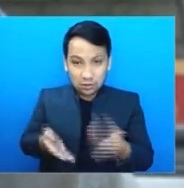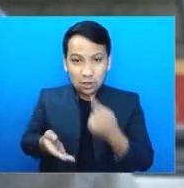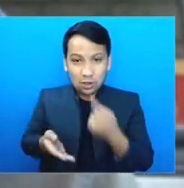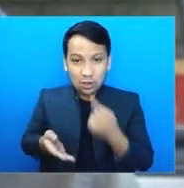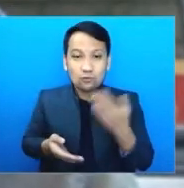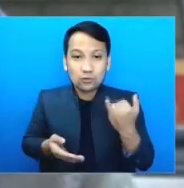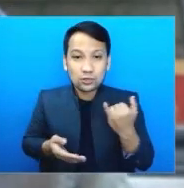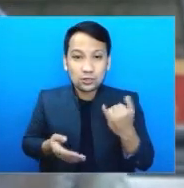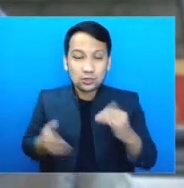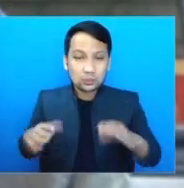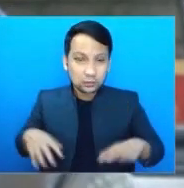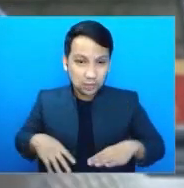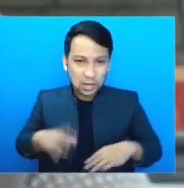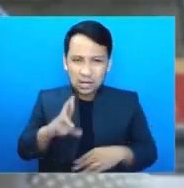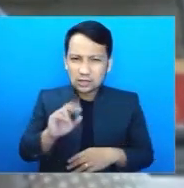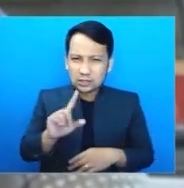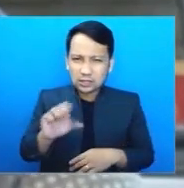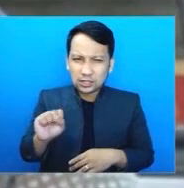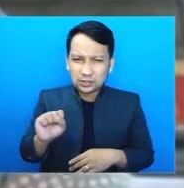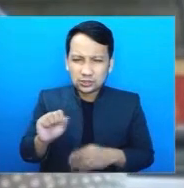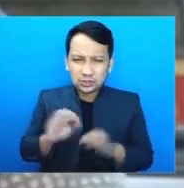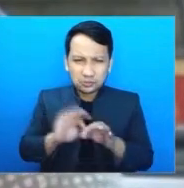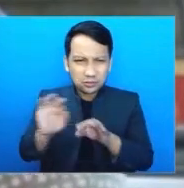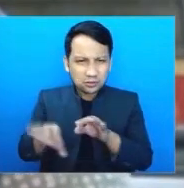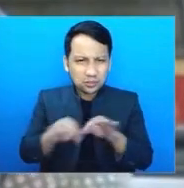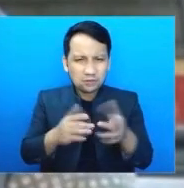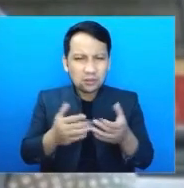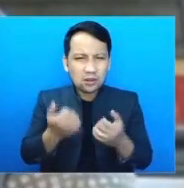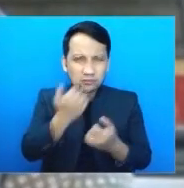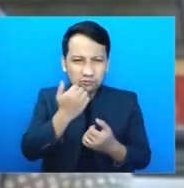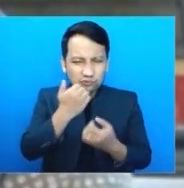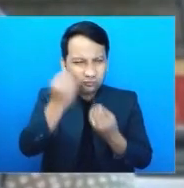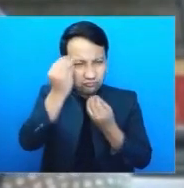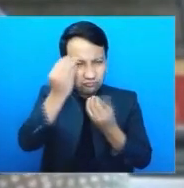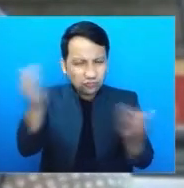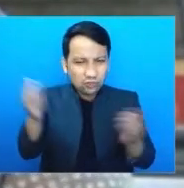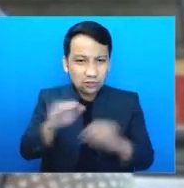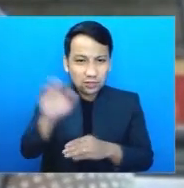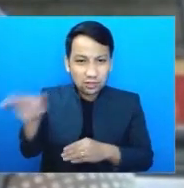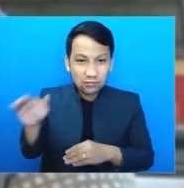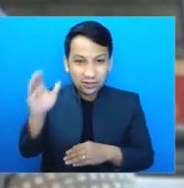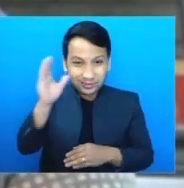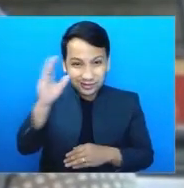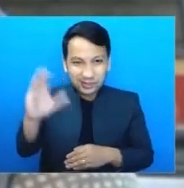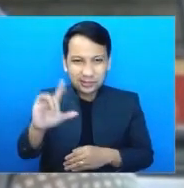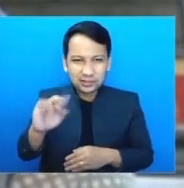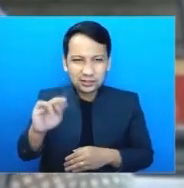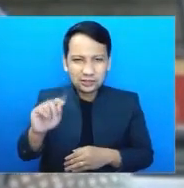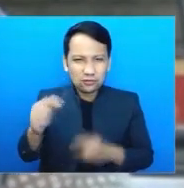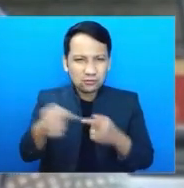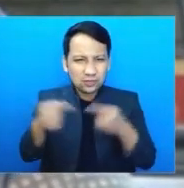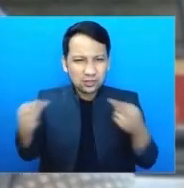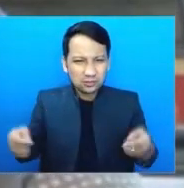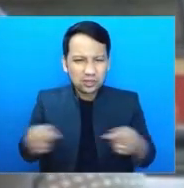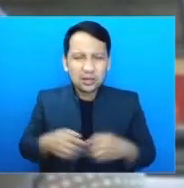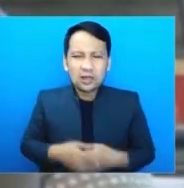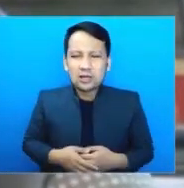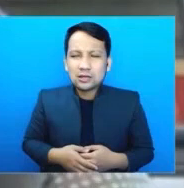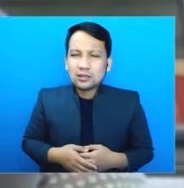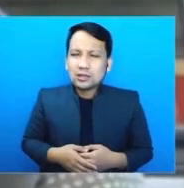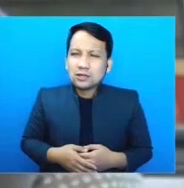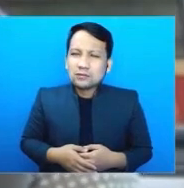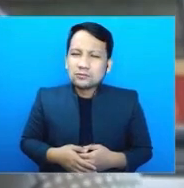had planted misinformation against Clinton, mga kalaban niya. And